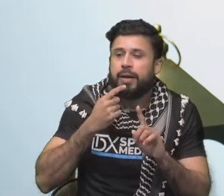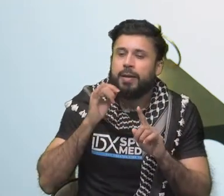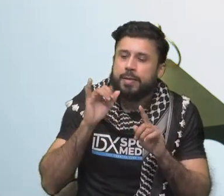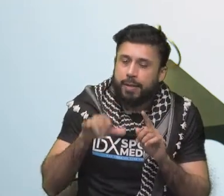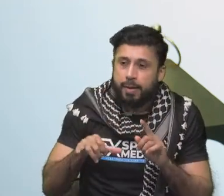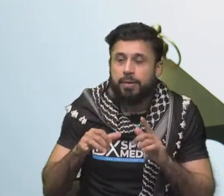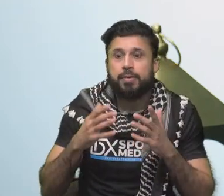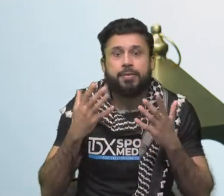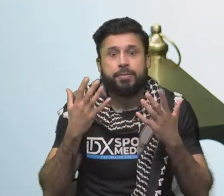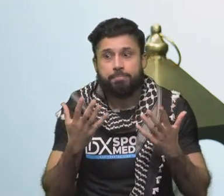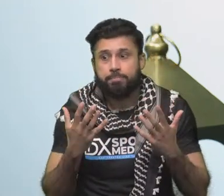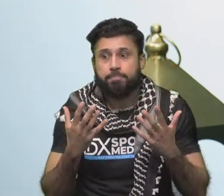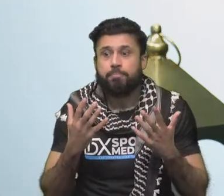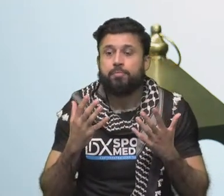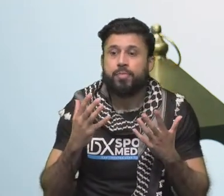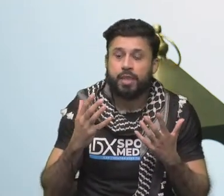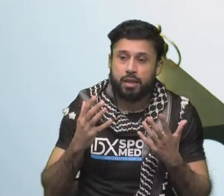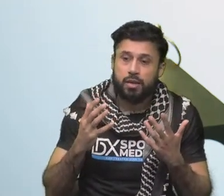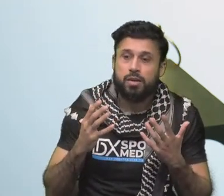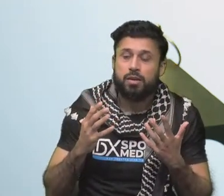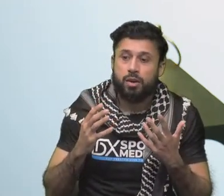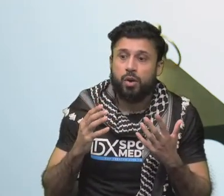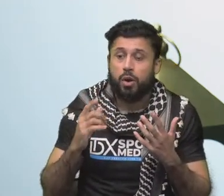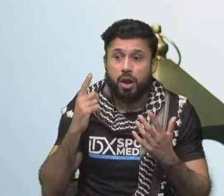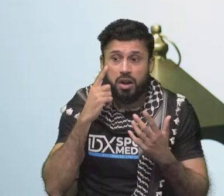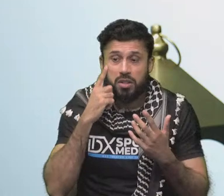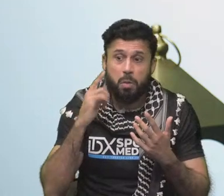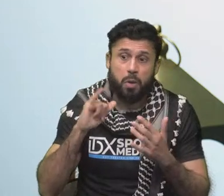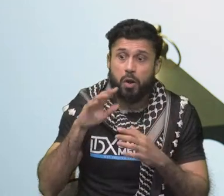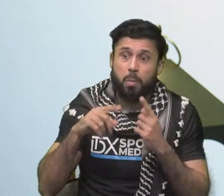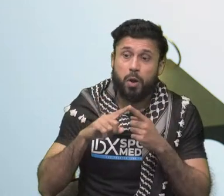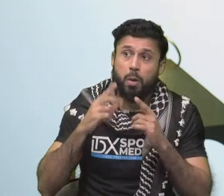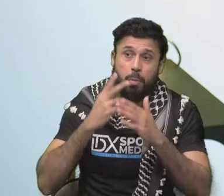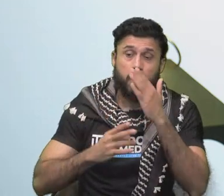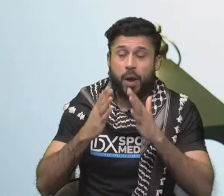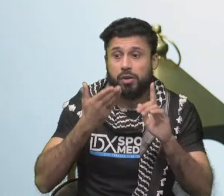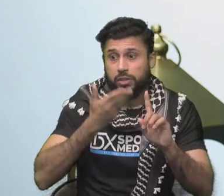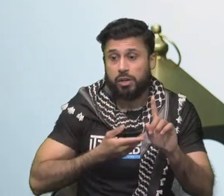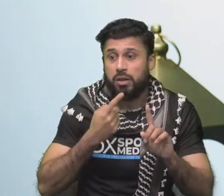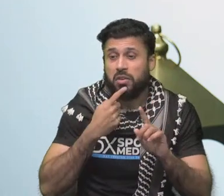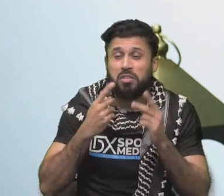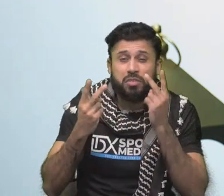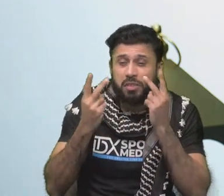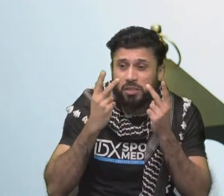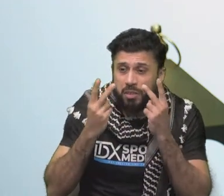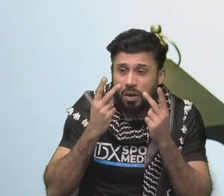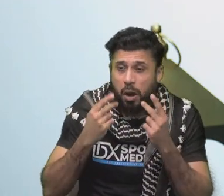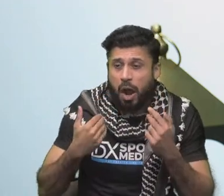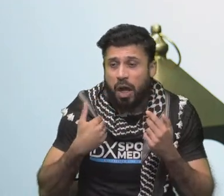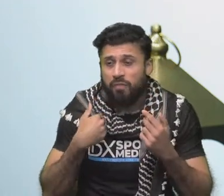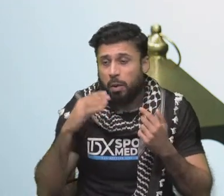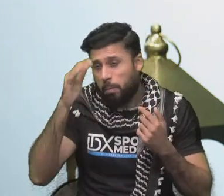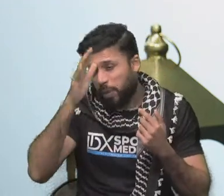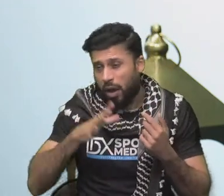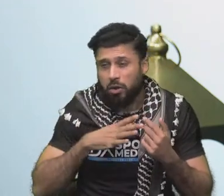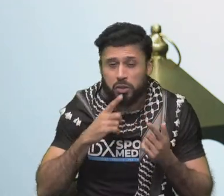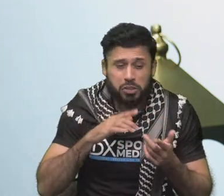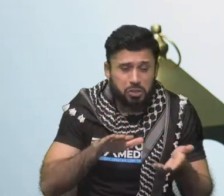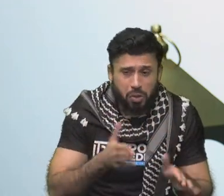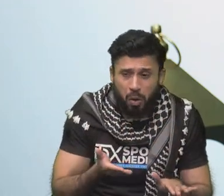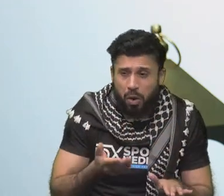opened up a door for me. Like I think of the Prophet ﷺ when he visited that young man who was dying and he said, كيف تجدك, how are